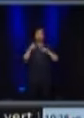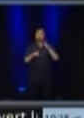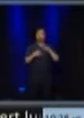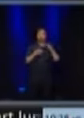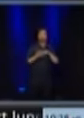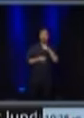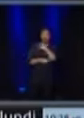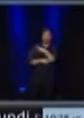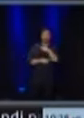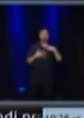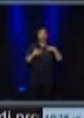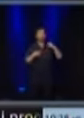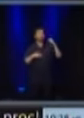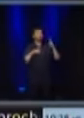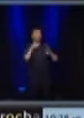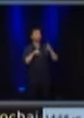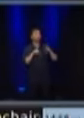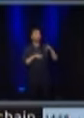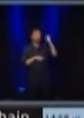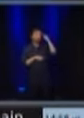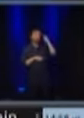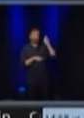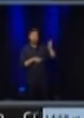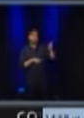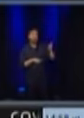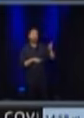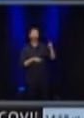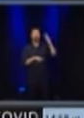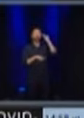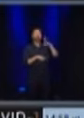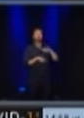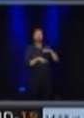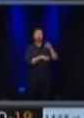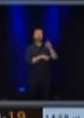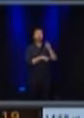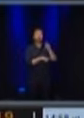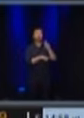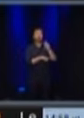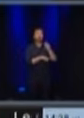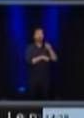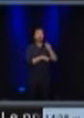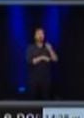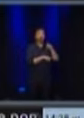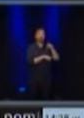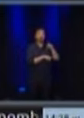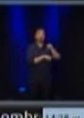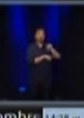Montréal et de Laval, avec M. Trépanier à Laval, puis